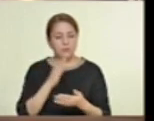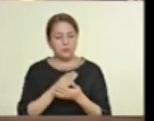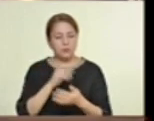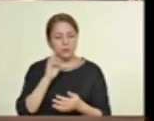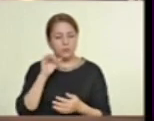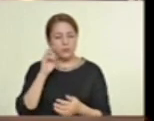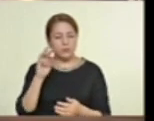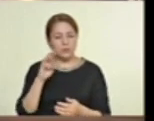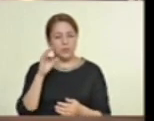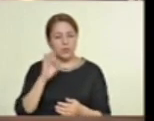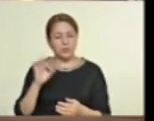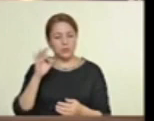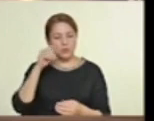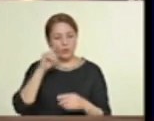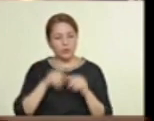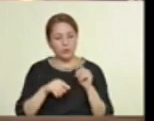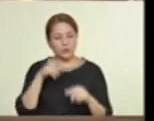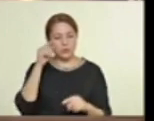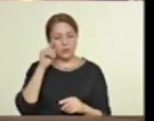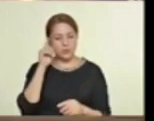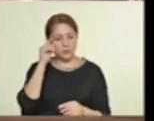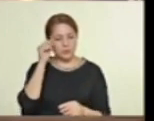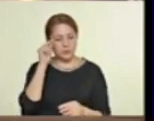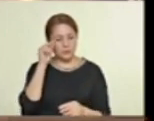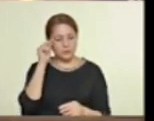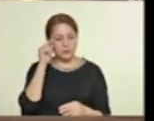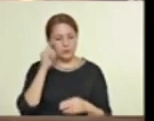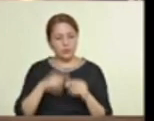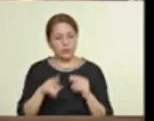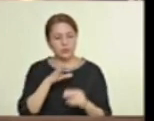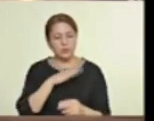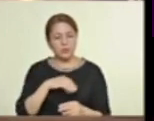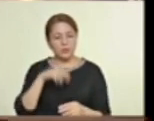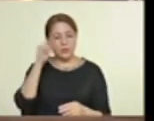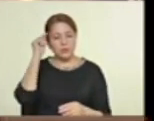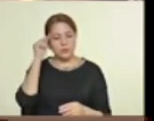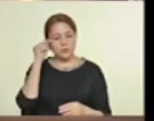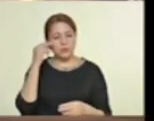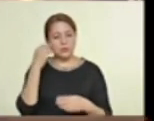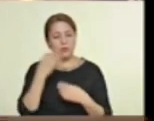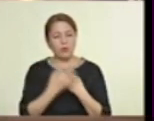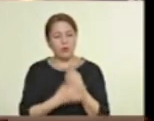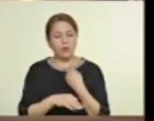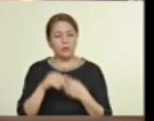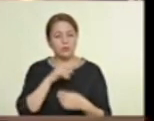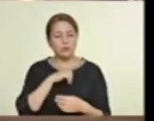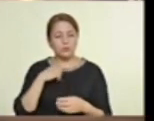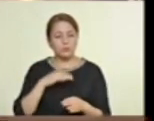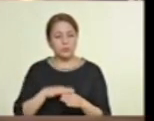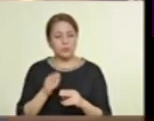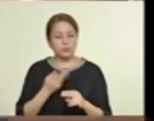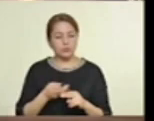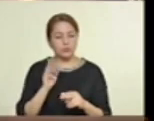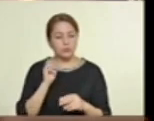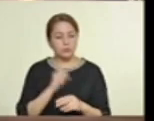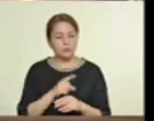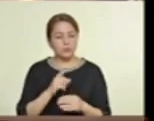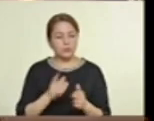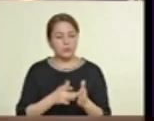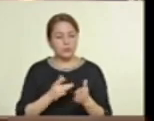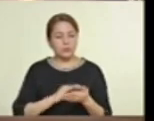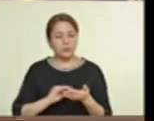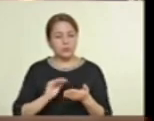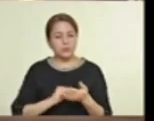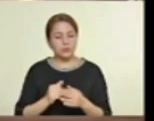tili darsimiz o'z nihoyasiga yetdi. Darsimiz yakunida mustaqil bajarish uchun topshiriqni daftaringizga